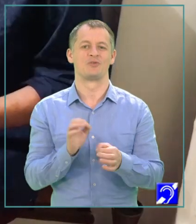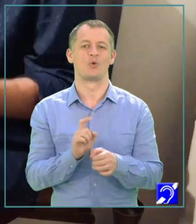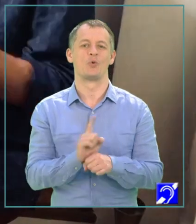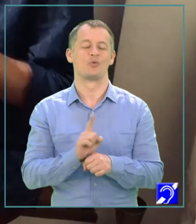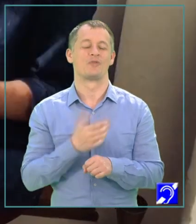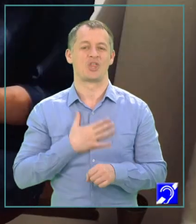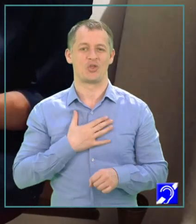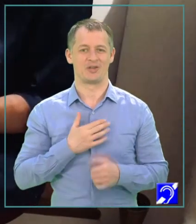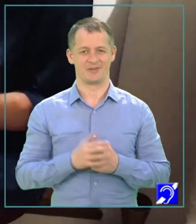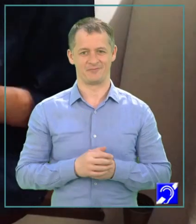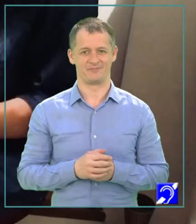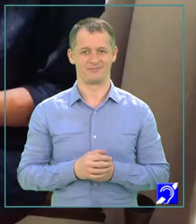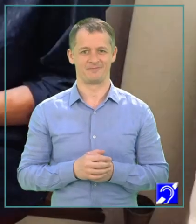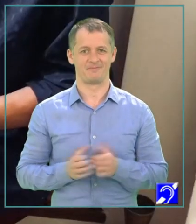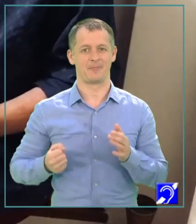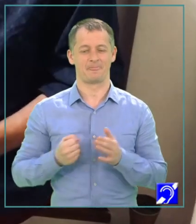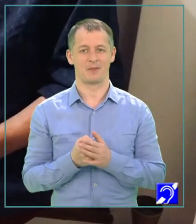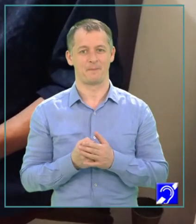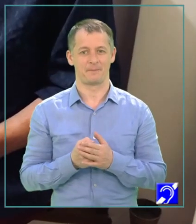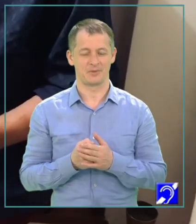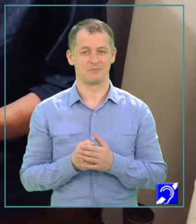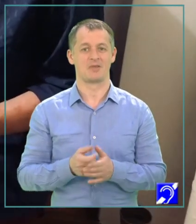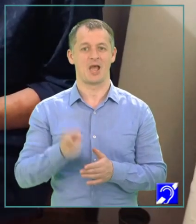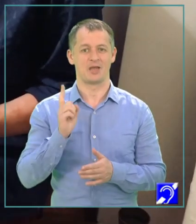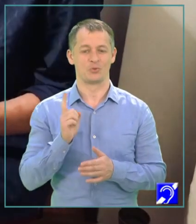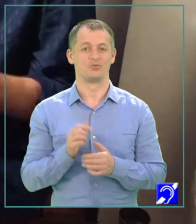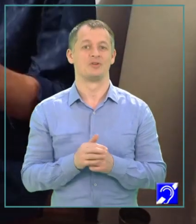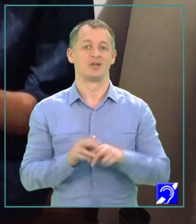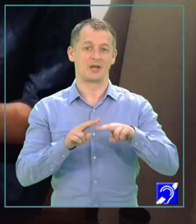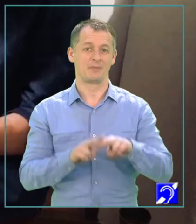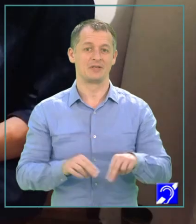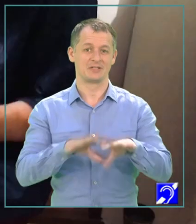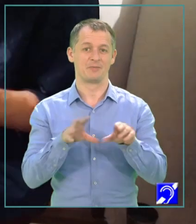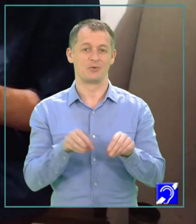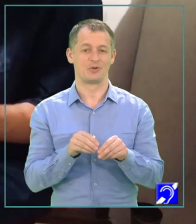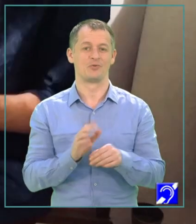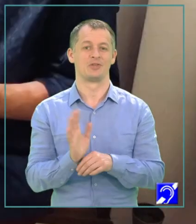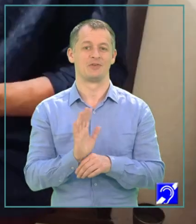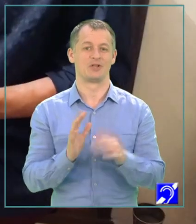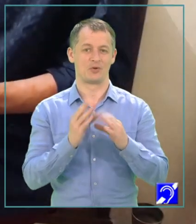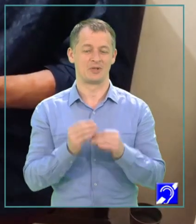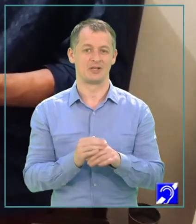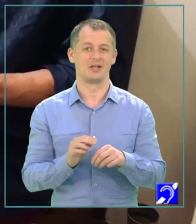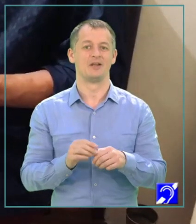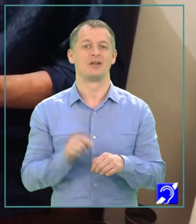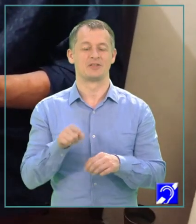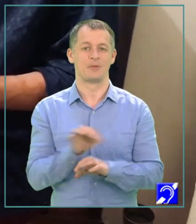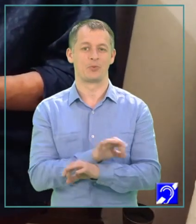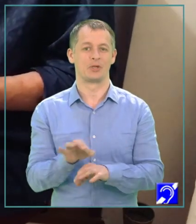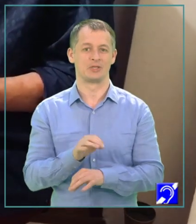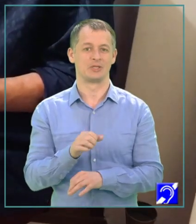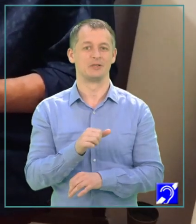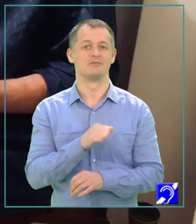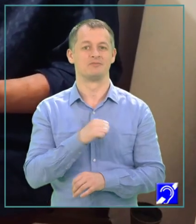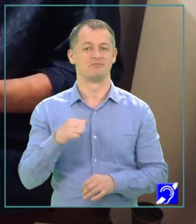nostalgie. Până una alta, stați alături de programele televiziunii publice, stați alături de acest proiect unic numit Teleșcoală